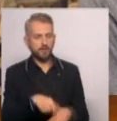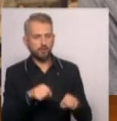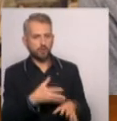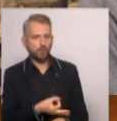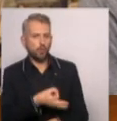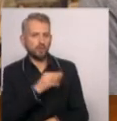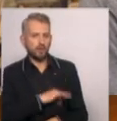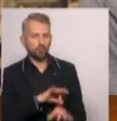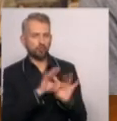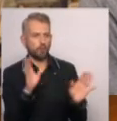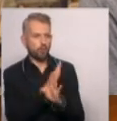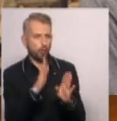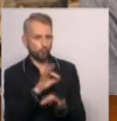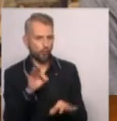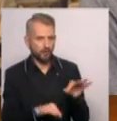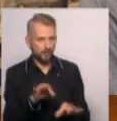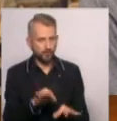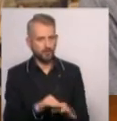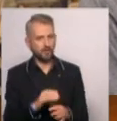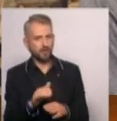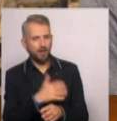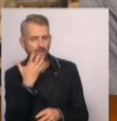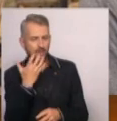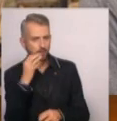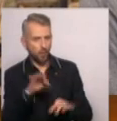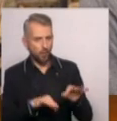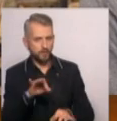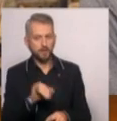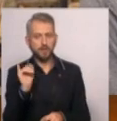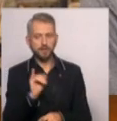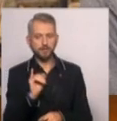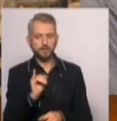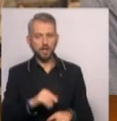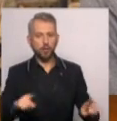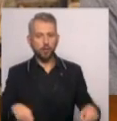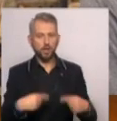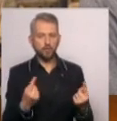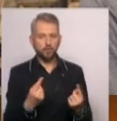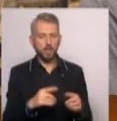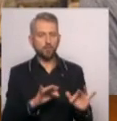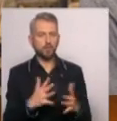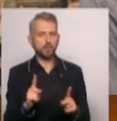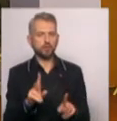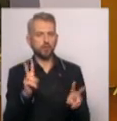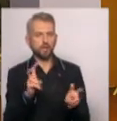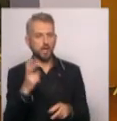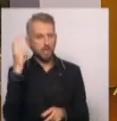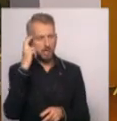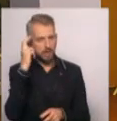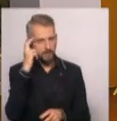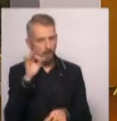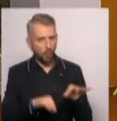такою чудовою погодою осінньою. Це лагідна така осінь. Угу. І організували подію, яка називається «Київська